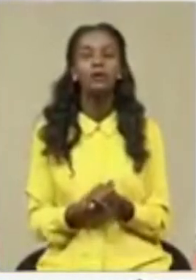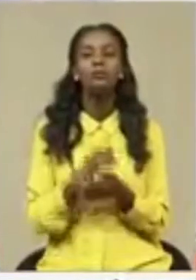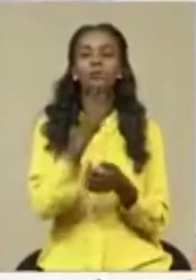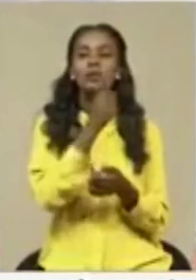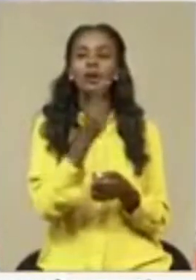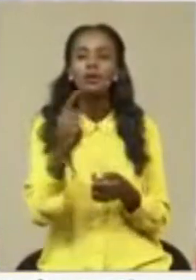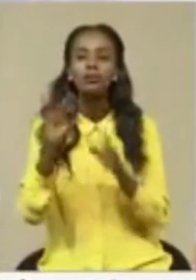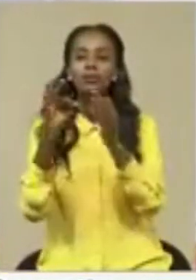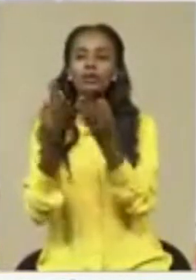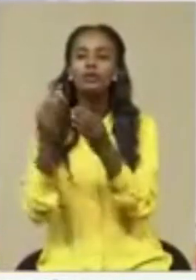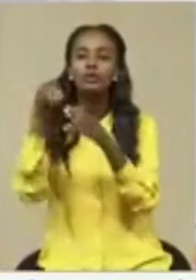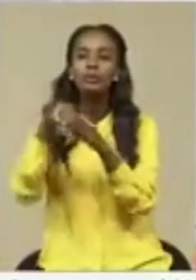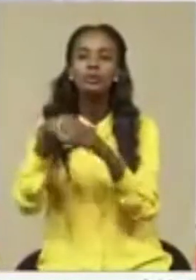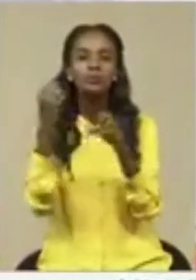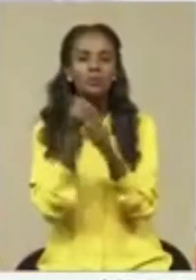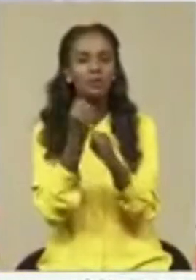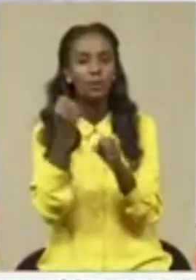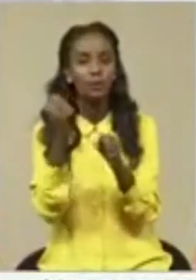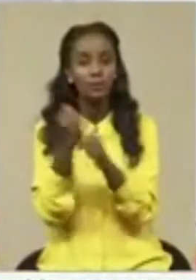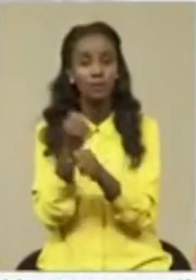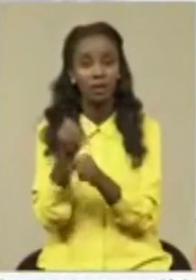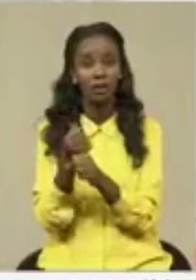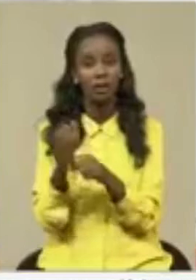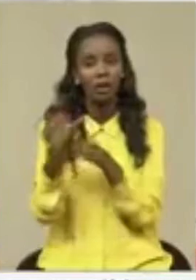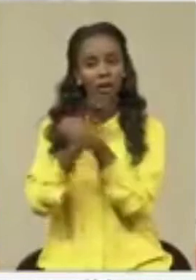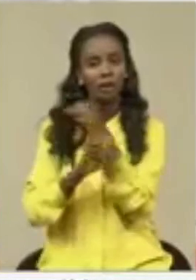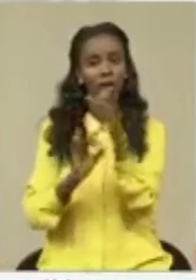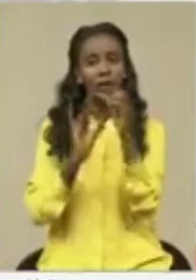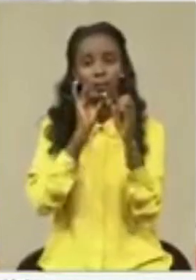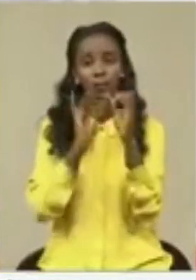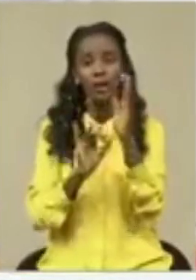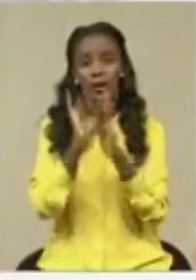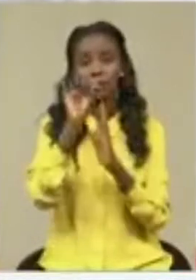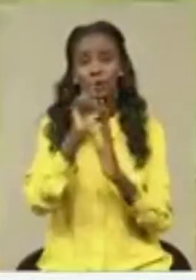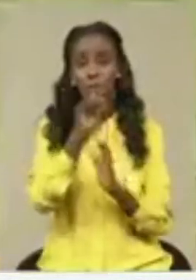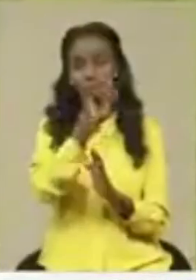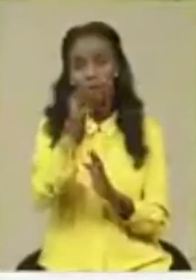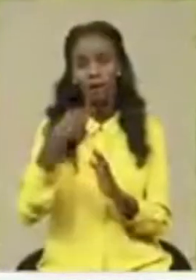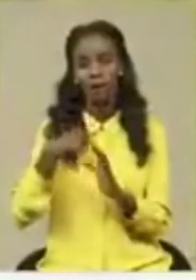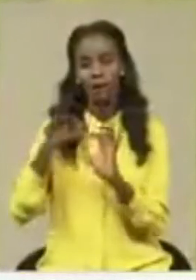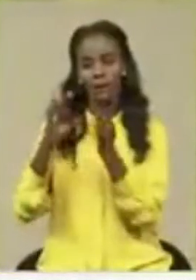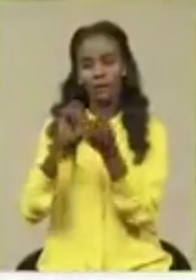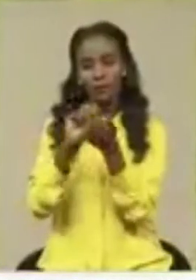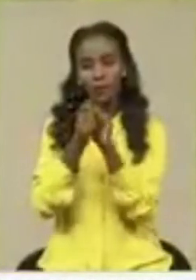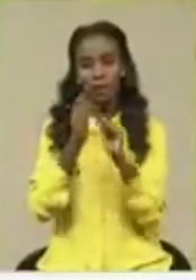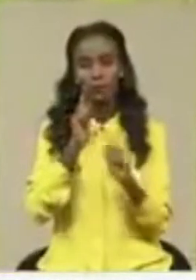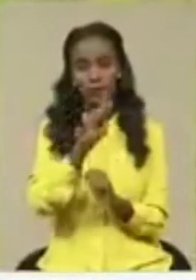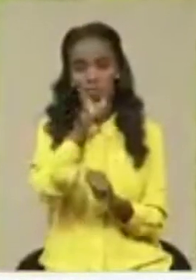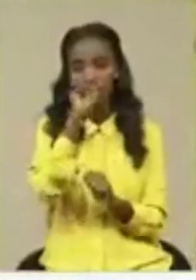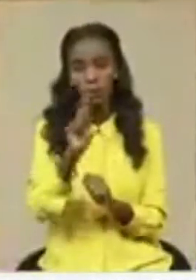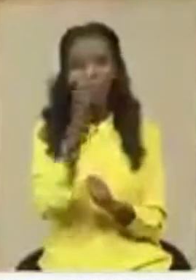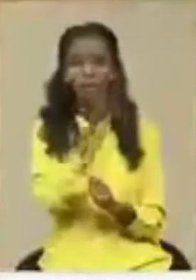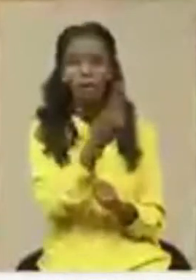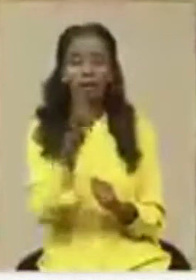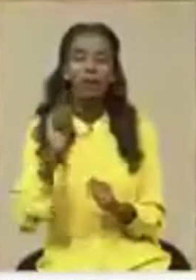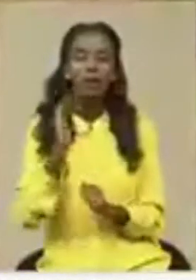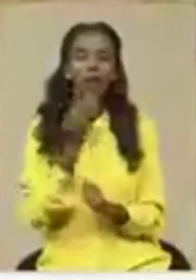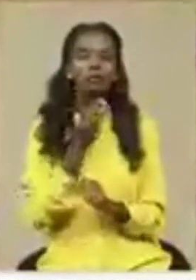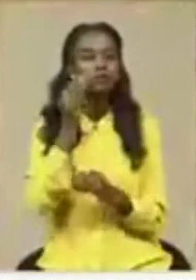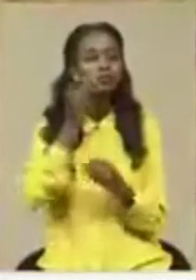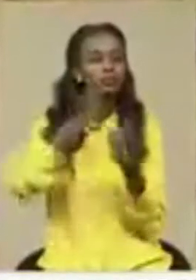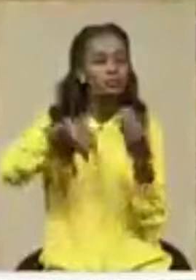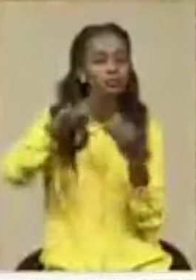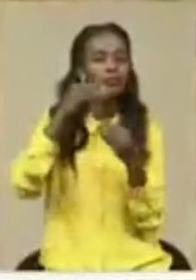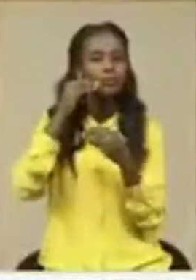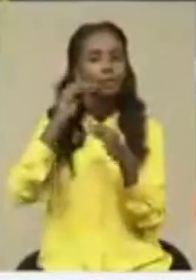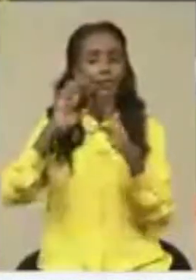በእያንዳንዳችን ቤተሰብ ውስጥ የምንሰራው ስራ አገር የሚያለማ ነው ወይ? የእኔ ቤተሰብን የሚለውጥ ነው ወይ? እያንዳንዳችን የሰፈራችን